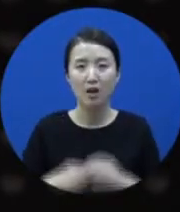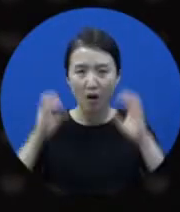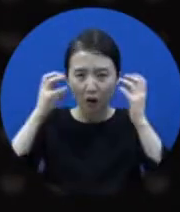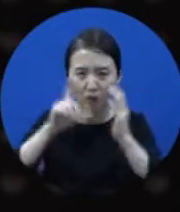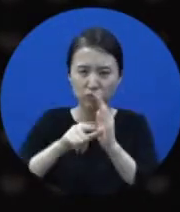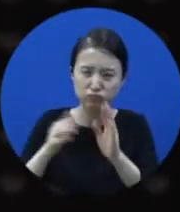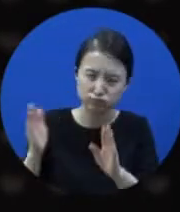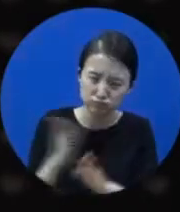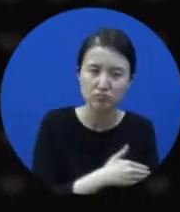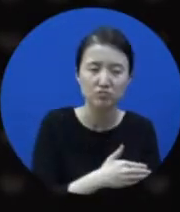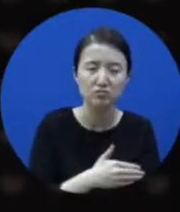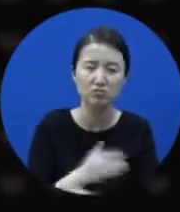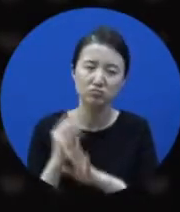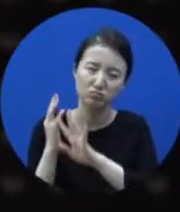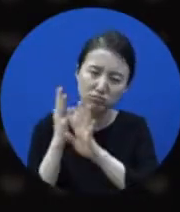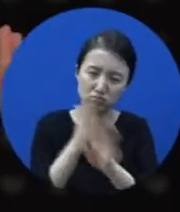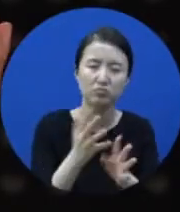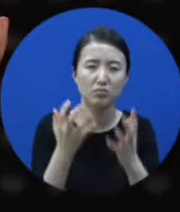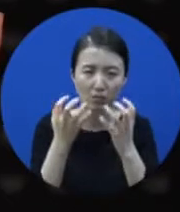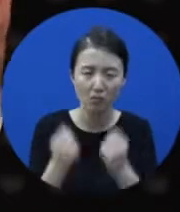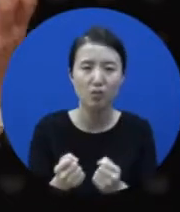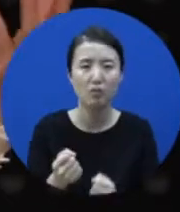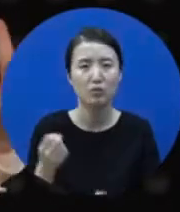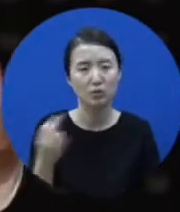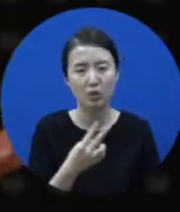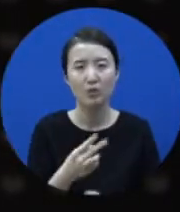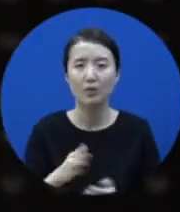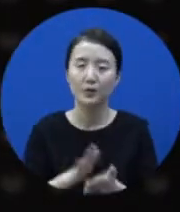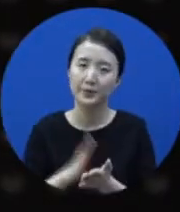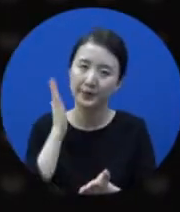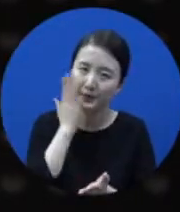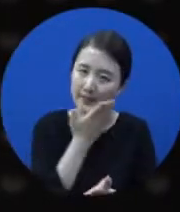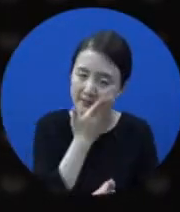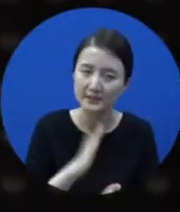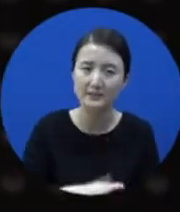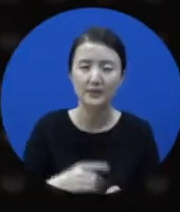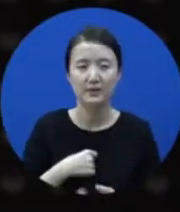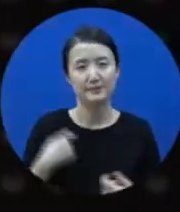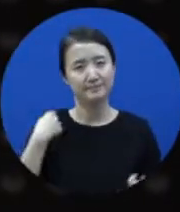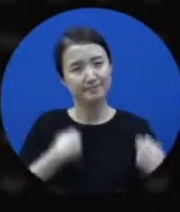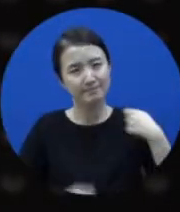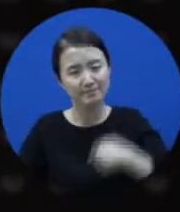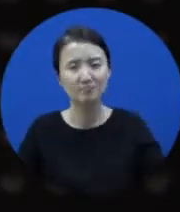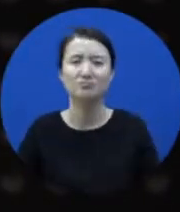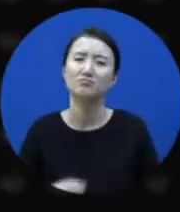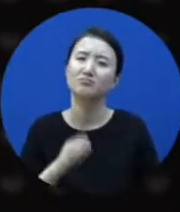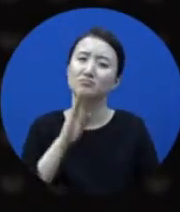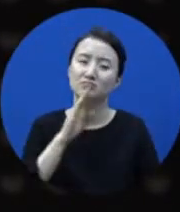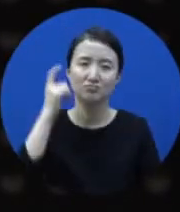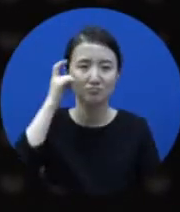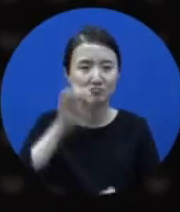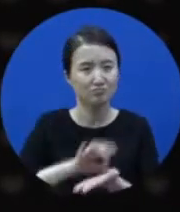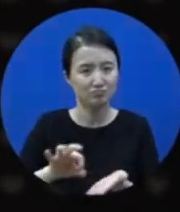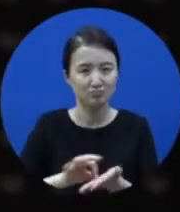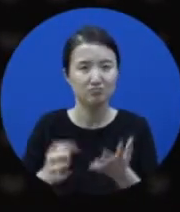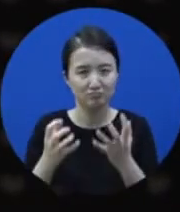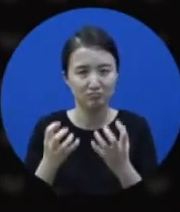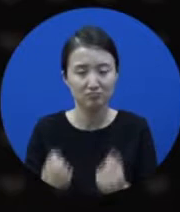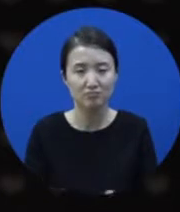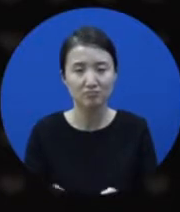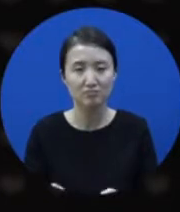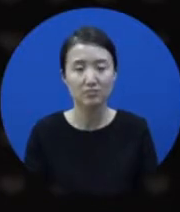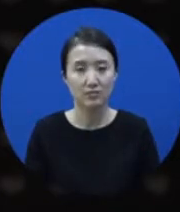위해서 화장도 합니다. 옷도 사 입습니다. 여러 가지들을 갖추죠. 그런데 지금까지는 생각해 보지도